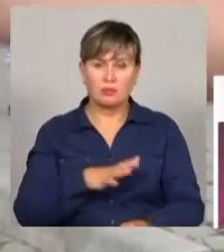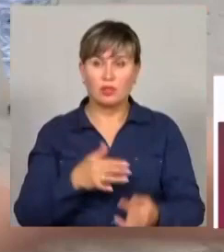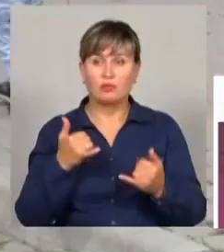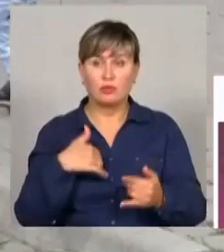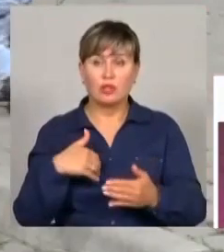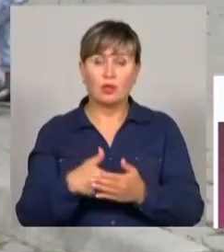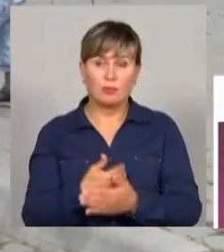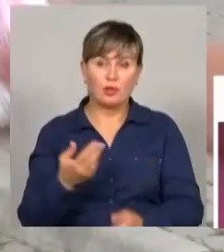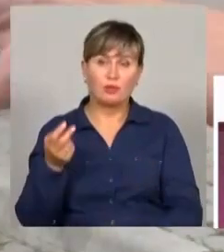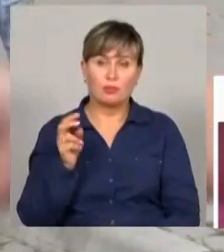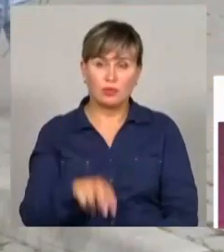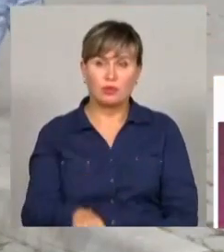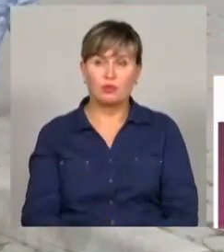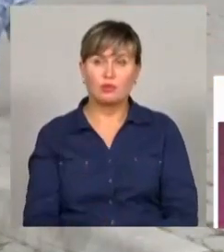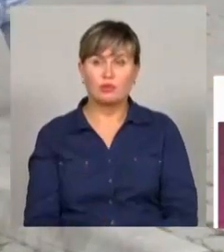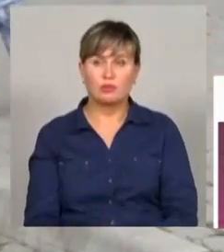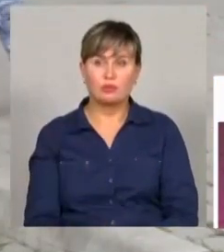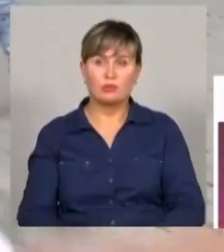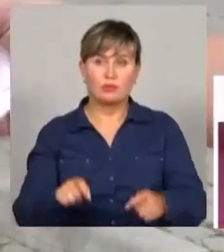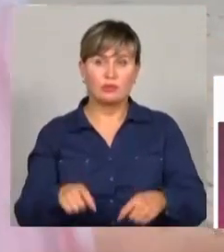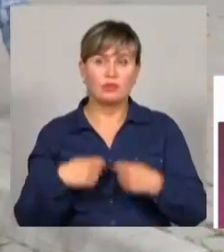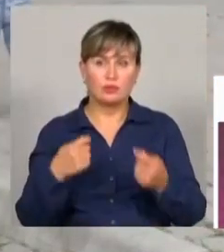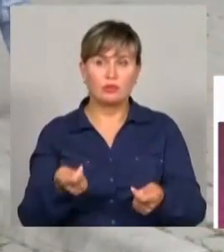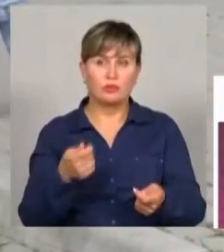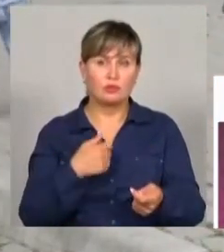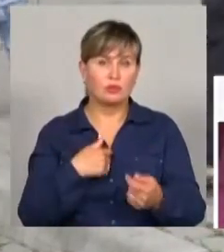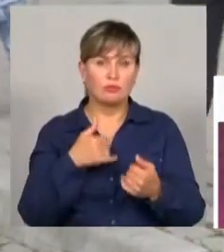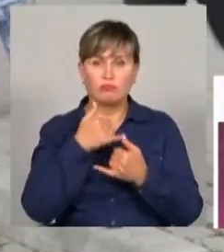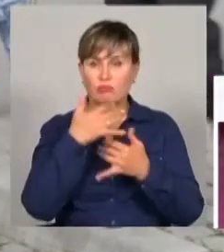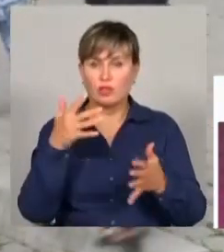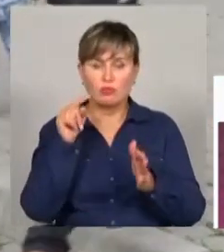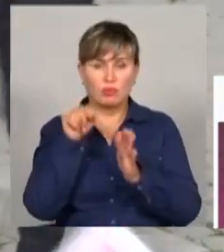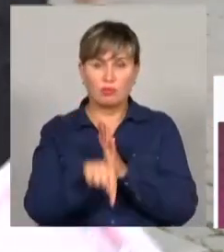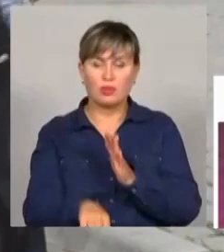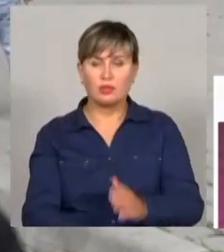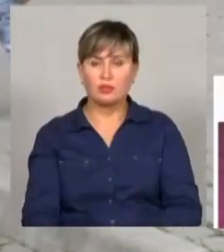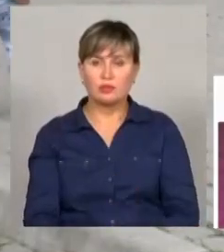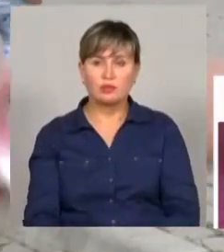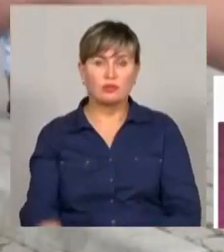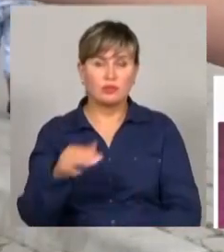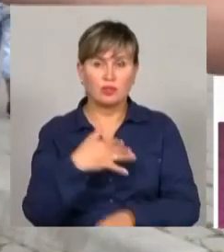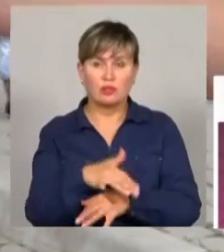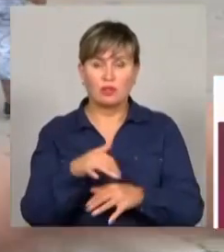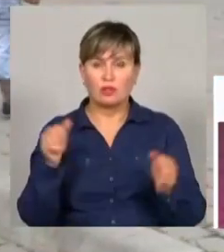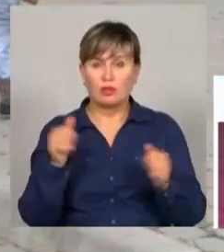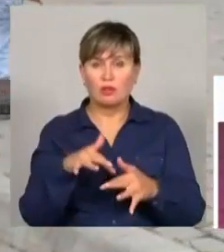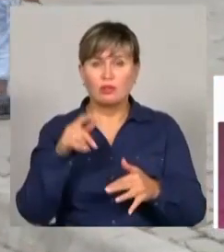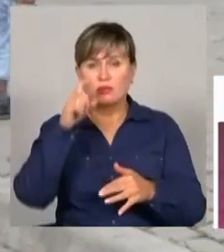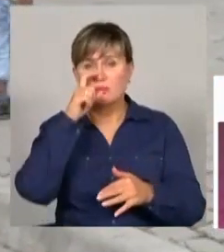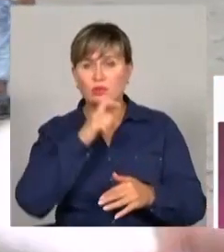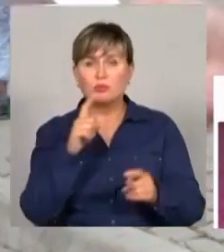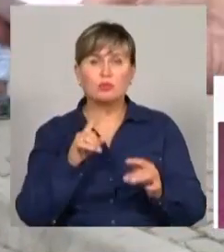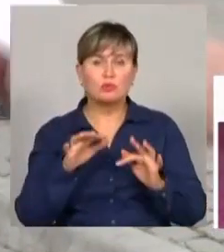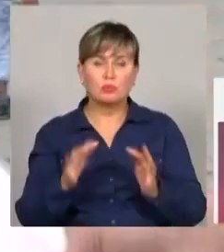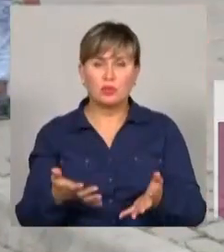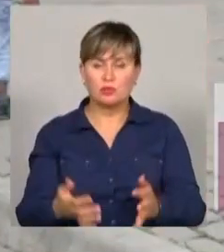опять пришел. Вот пересдачу мне надо сделать. Но я сюда уже даже не смог попасть, потому что вот все на улице. Я даже выяснить не могу, что